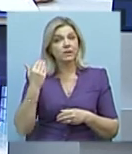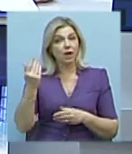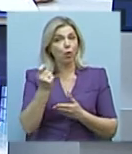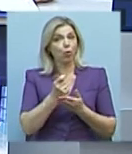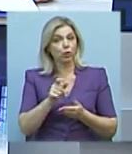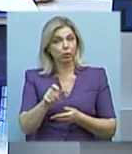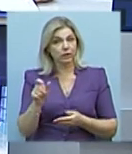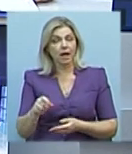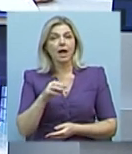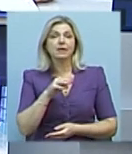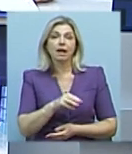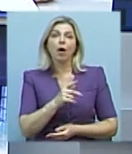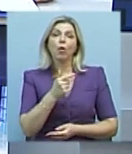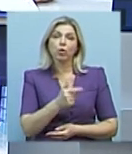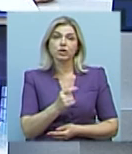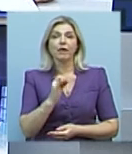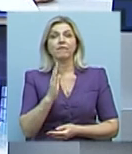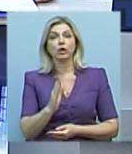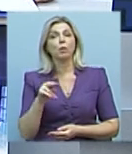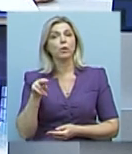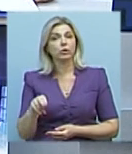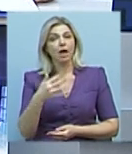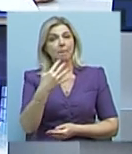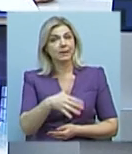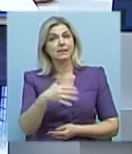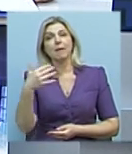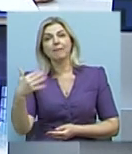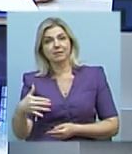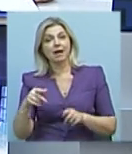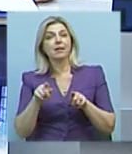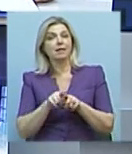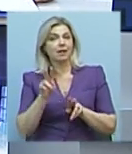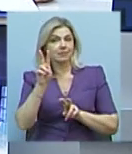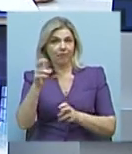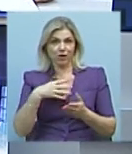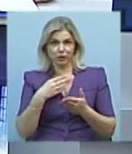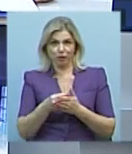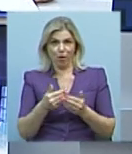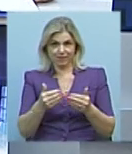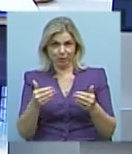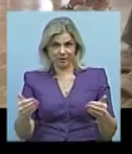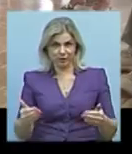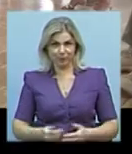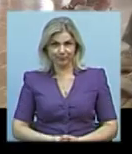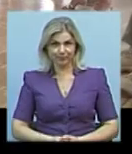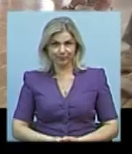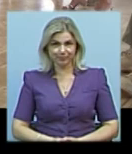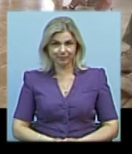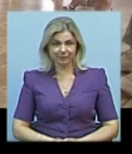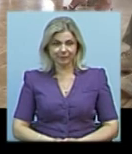Тараса Григорука та Віктора Проданчука. «50 на 50» – так назвали автори свою експозицію.